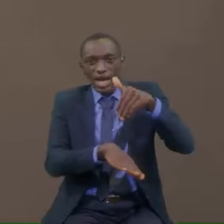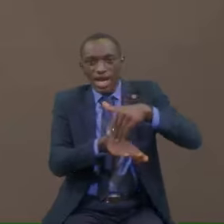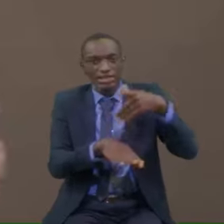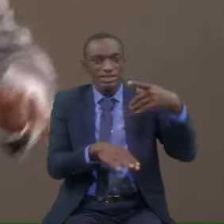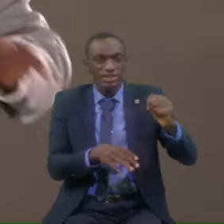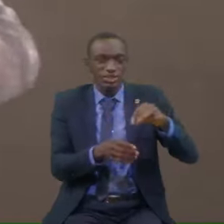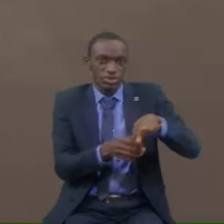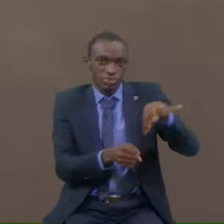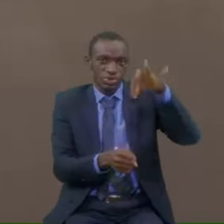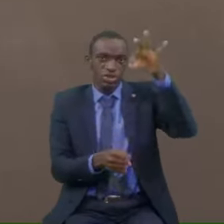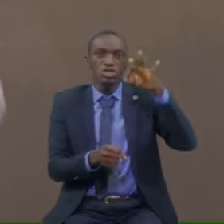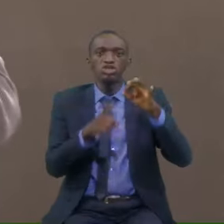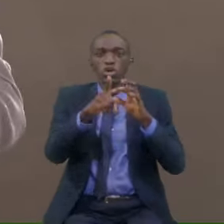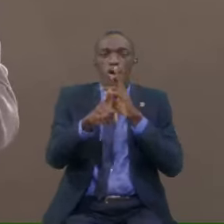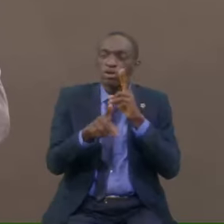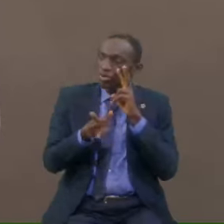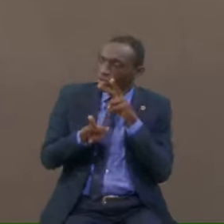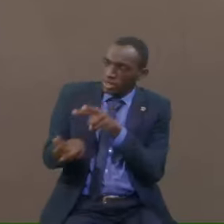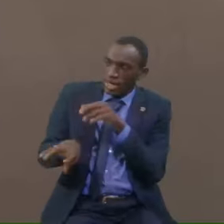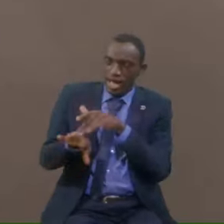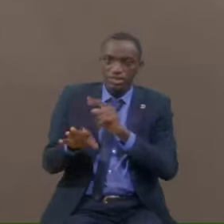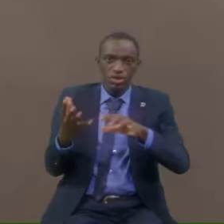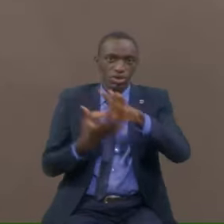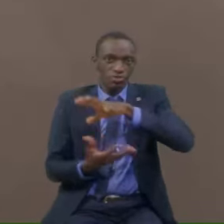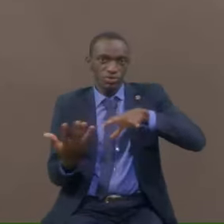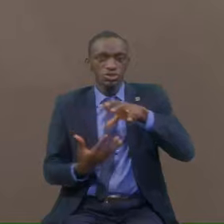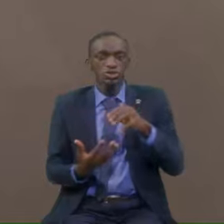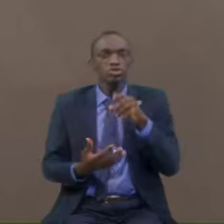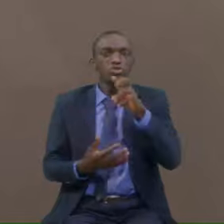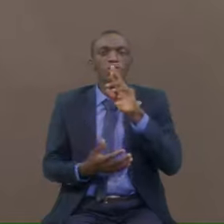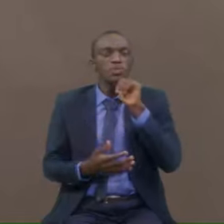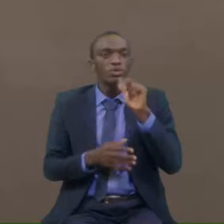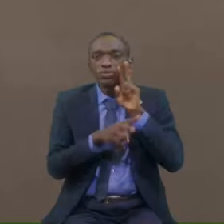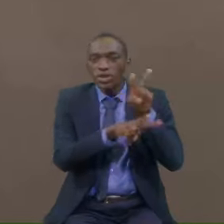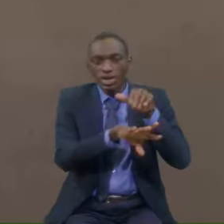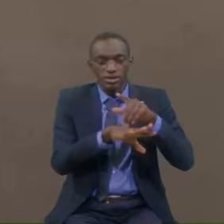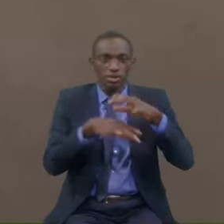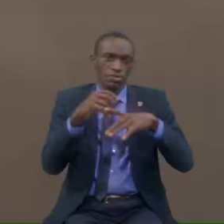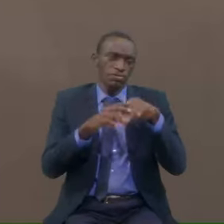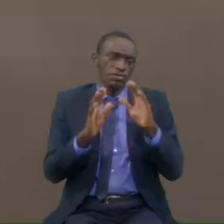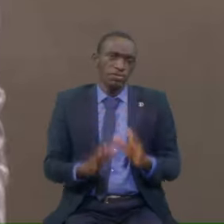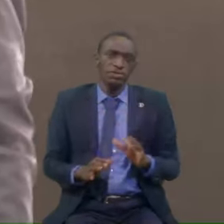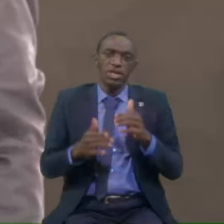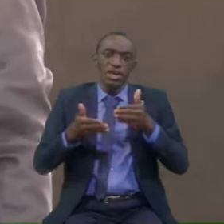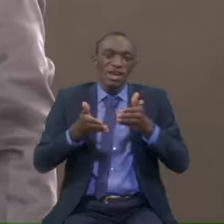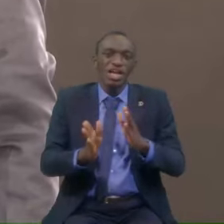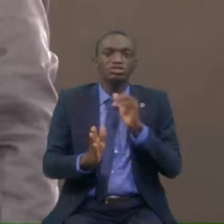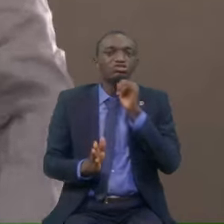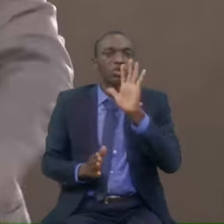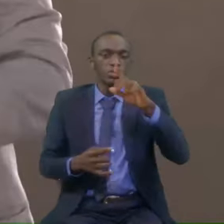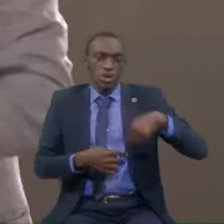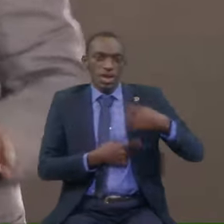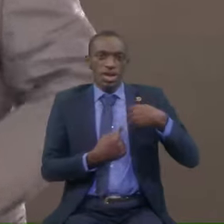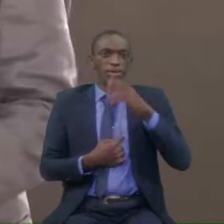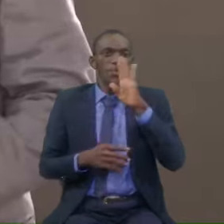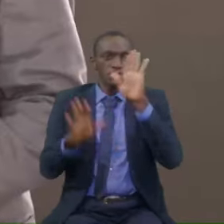confusion, non le consolateur. Que votre cœur ne se trouble point. Tu dois